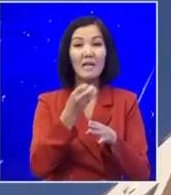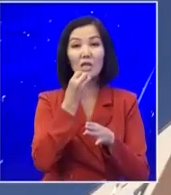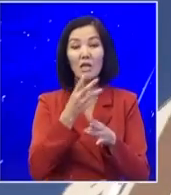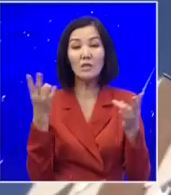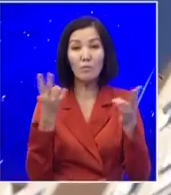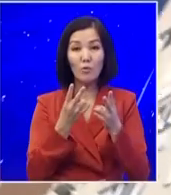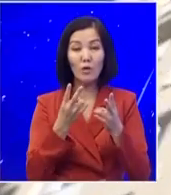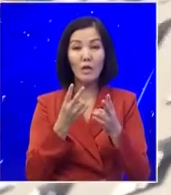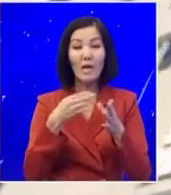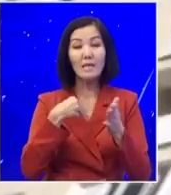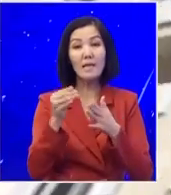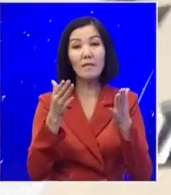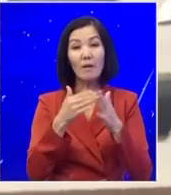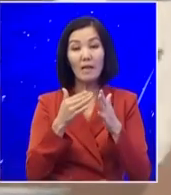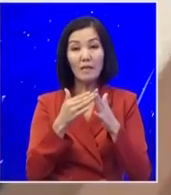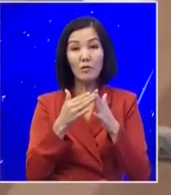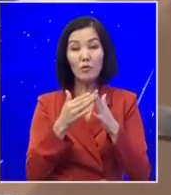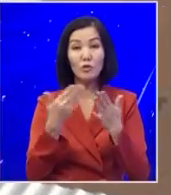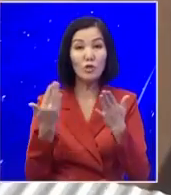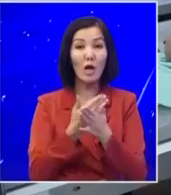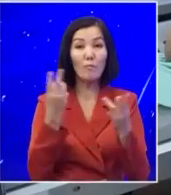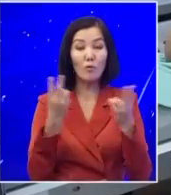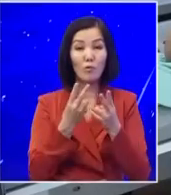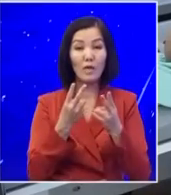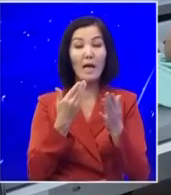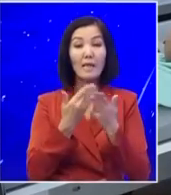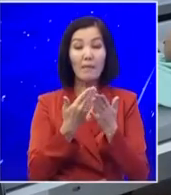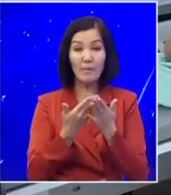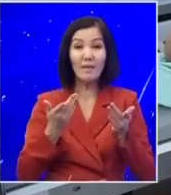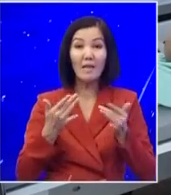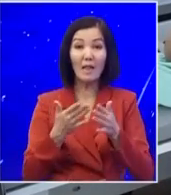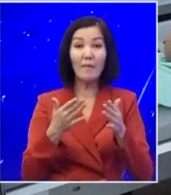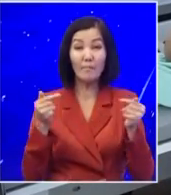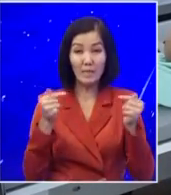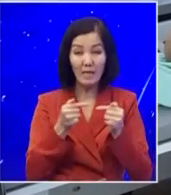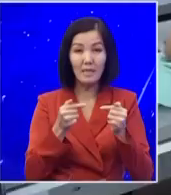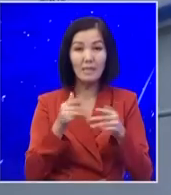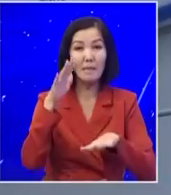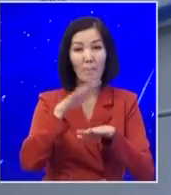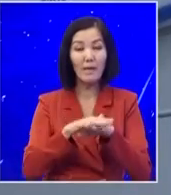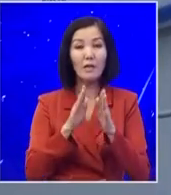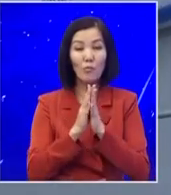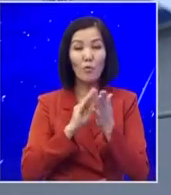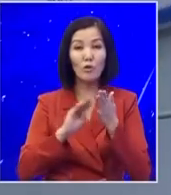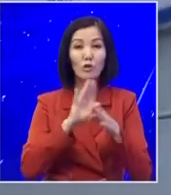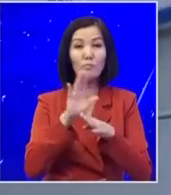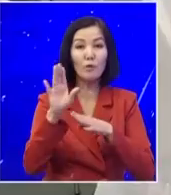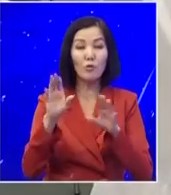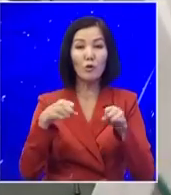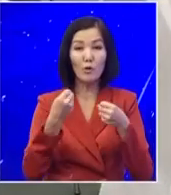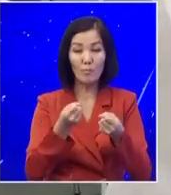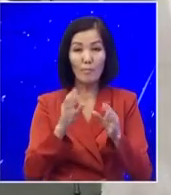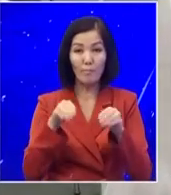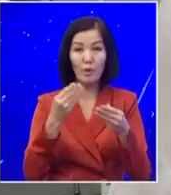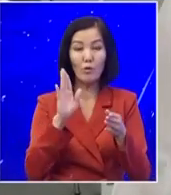алатын баспанаңызда жаңа болуы қажет. Егер осы талап үдерлеріне сәйкес келсеңіз, банкке барып өтініш беруіңізге болады. Өтінім беру үшін